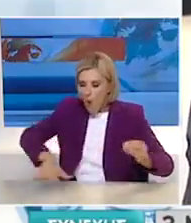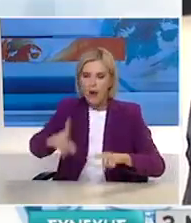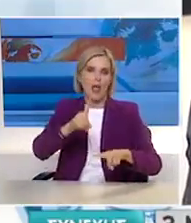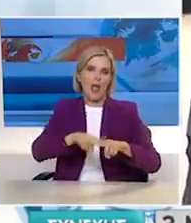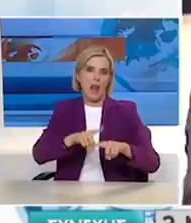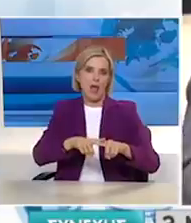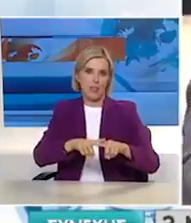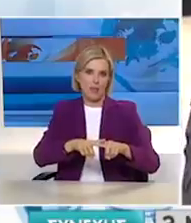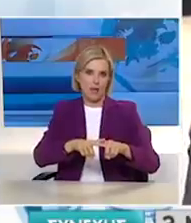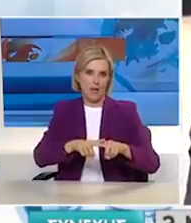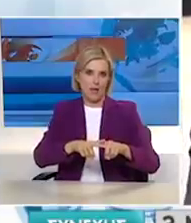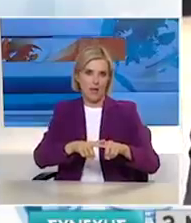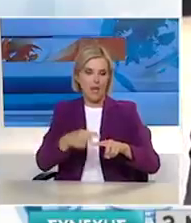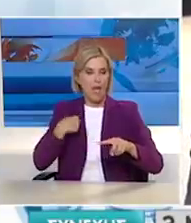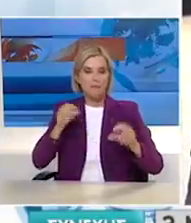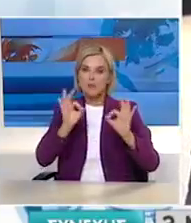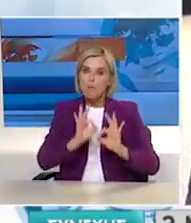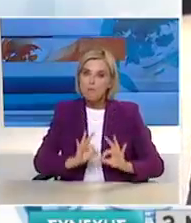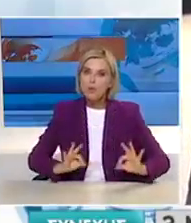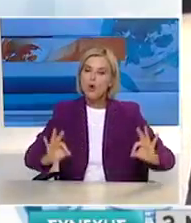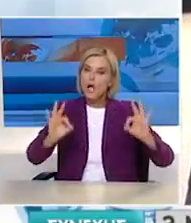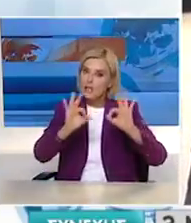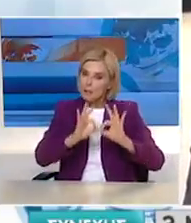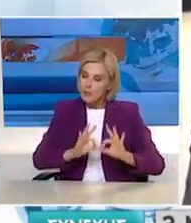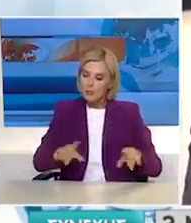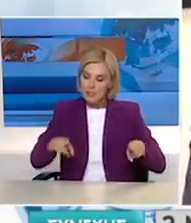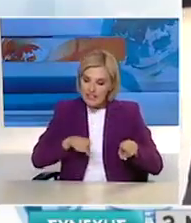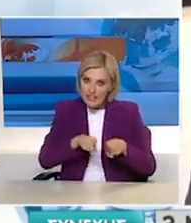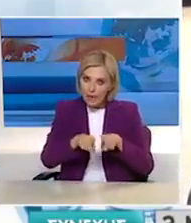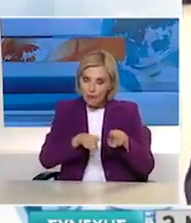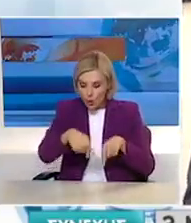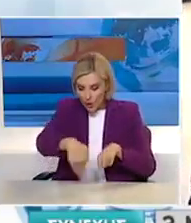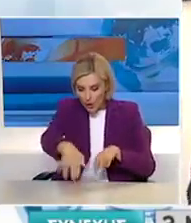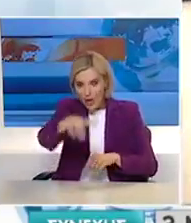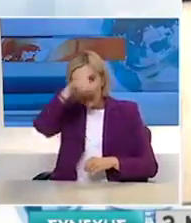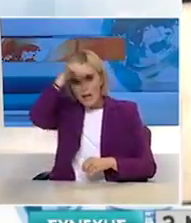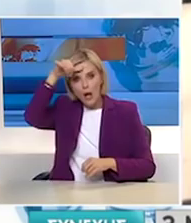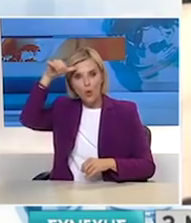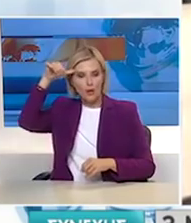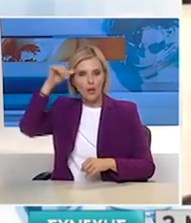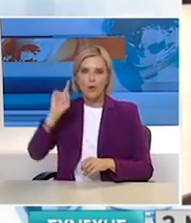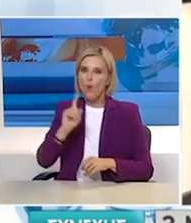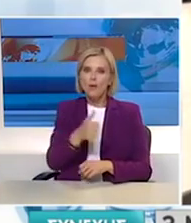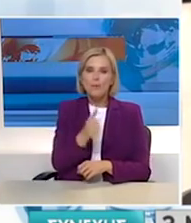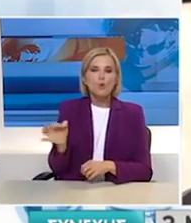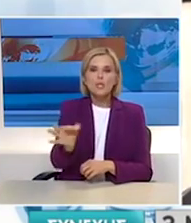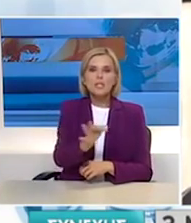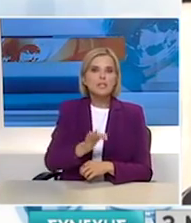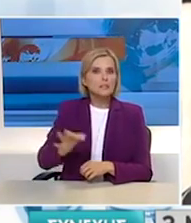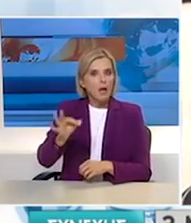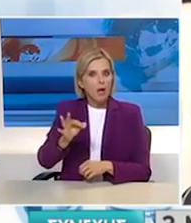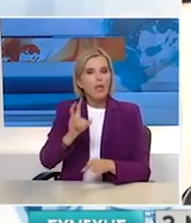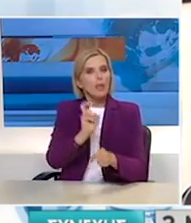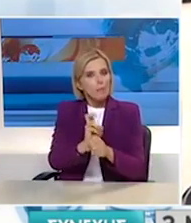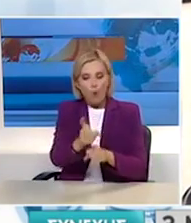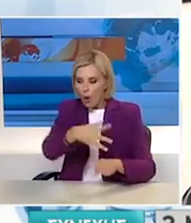του ελληνικού πληθυσμού και προετοιμαζόμαστε τώρα και για την καλοκαιρινή περίοδο. Και μάλιστα δεν είναι μόνο τα νησιά μας, είναι και η ηπειρωτική